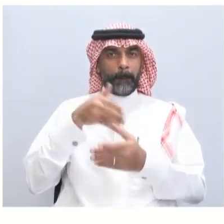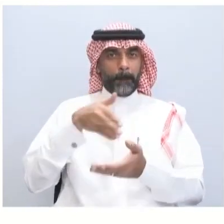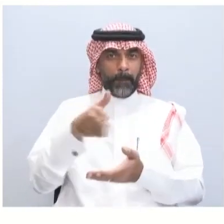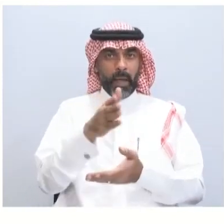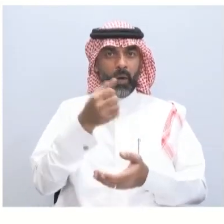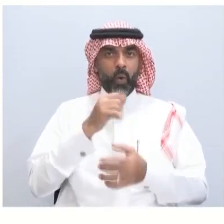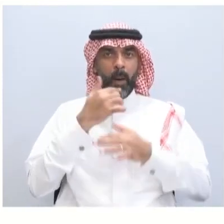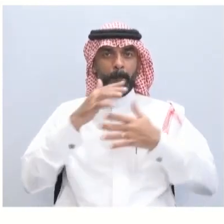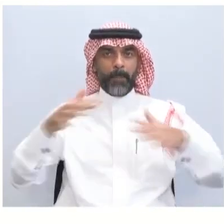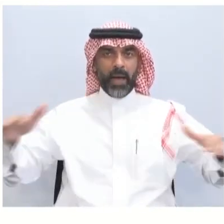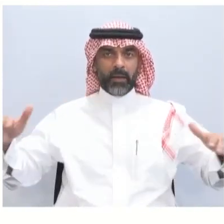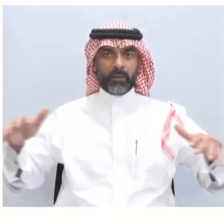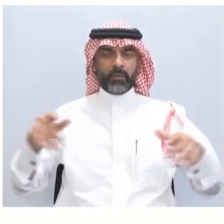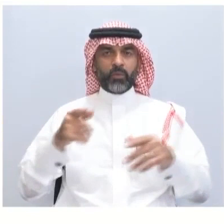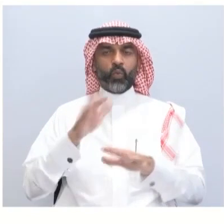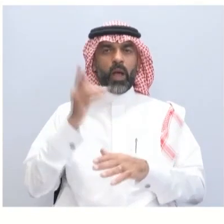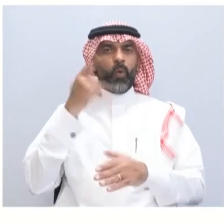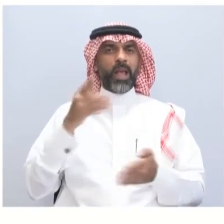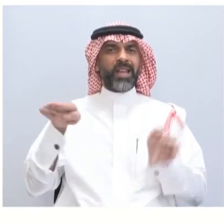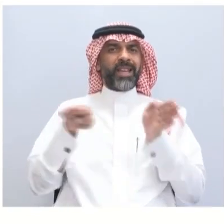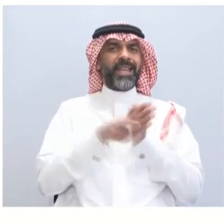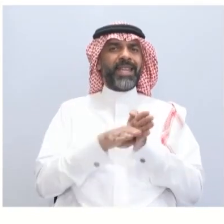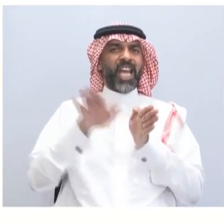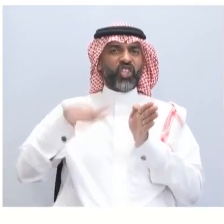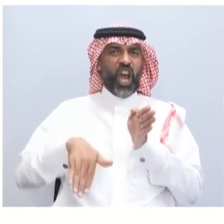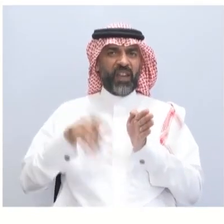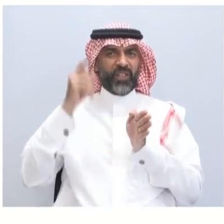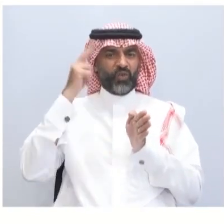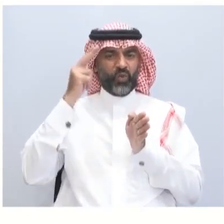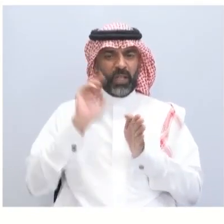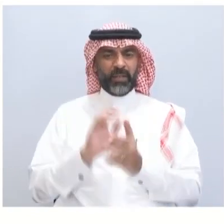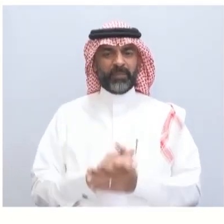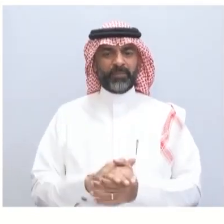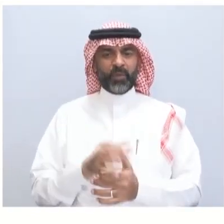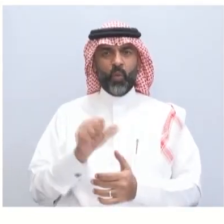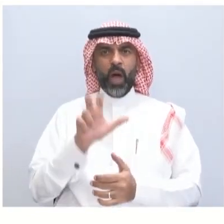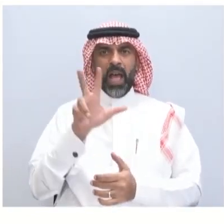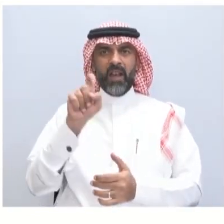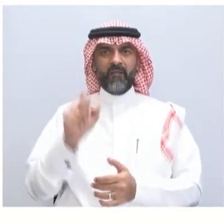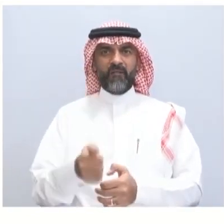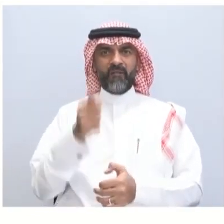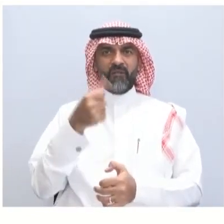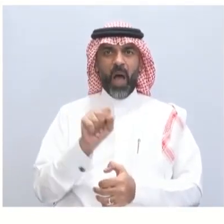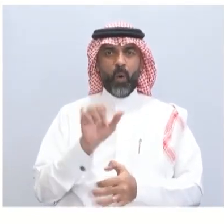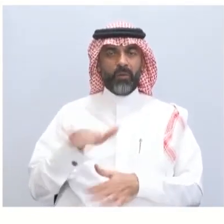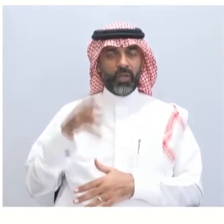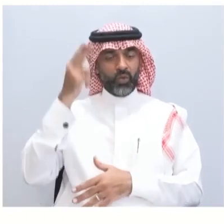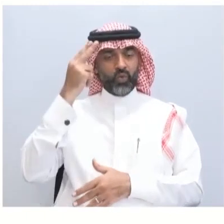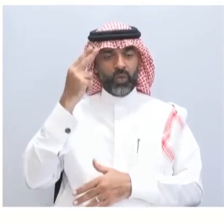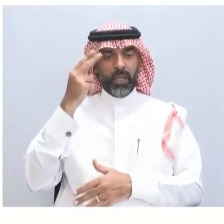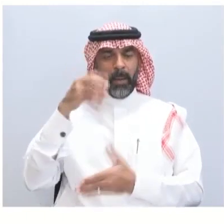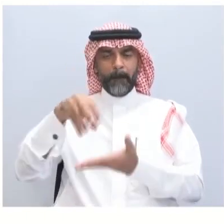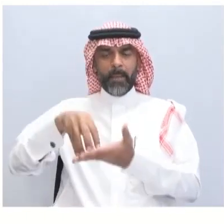والبحري وكان في نجران والفاو في المملكه العربيه السعوديه محطتان مهمتان لهذا الطريق